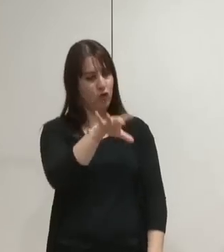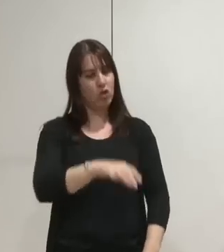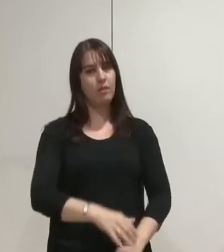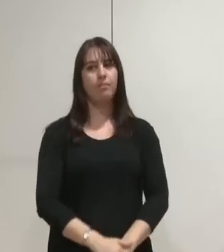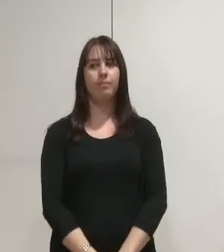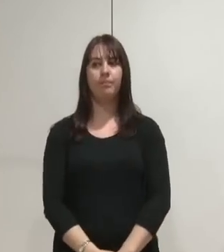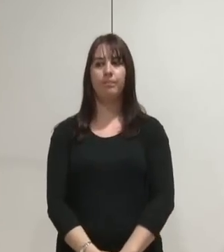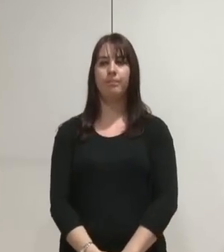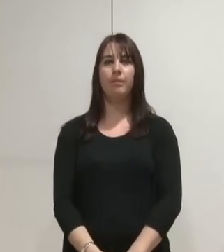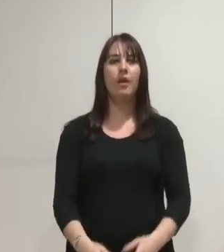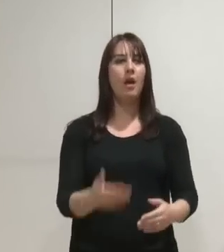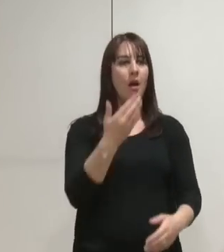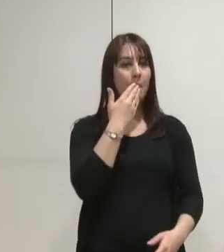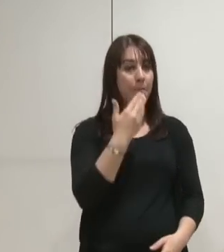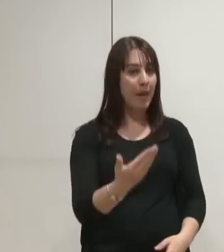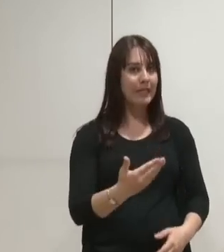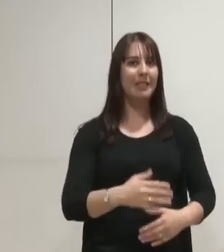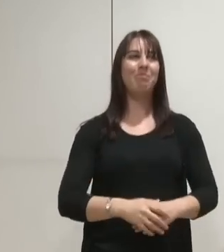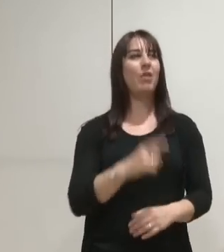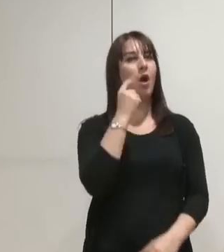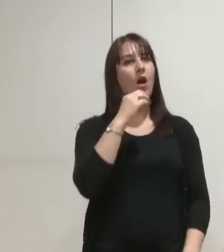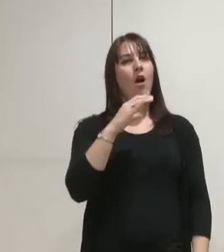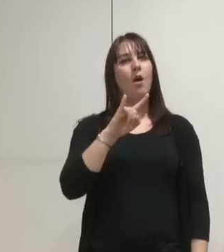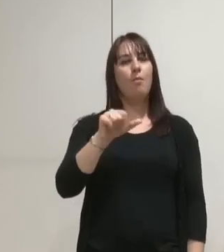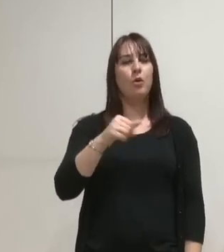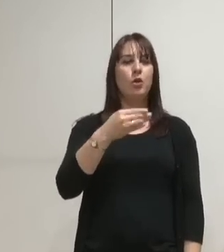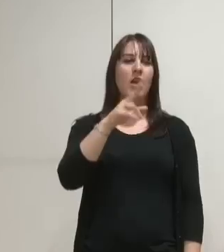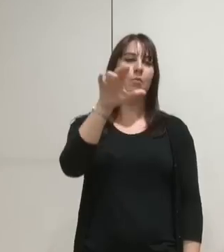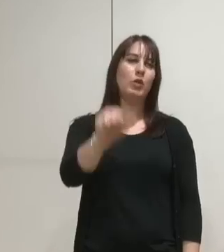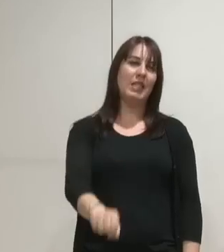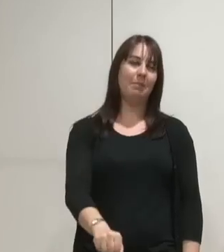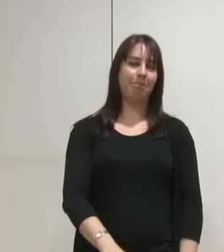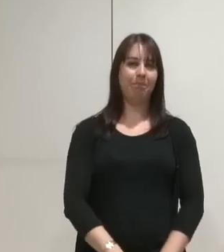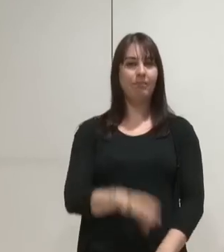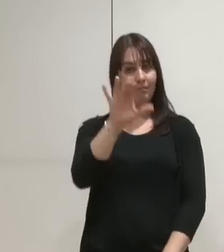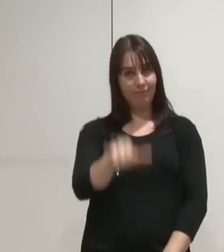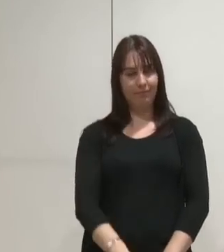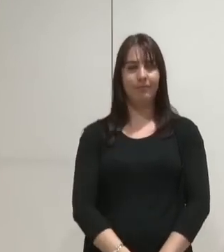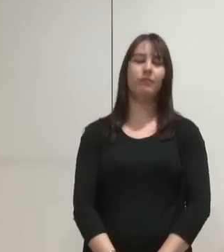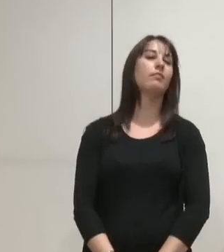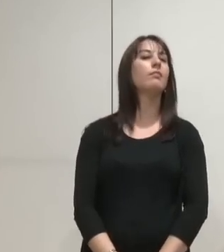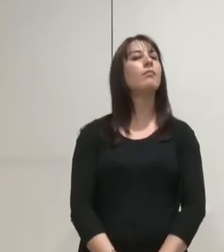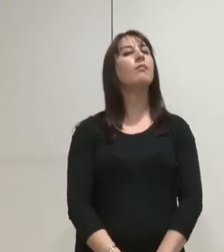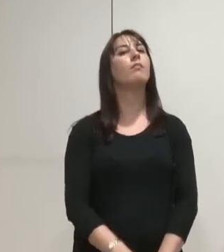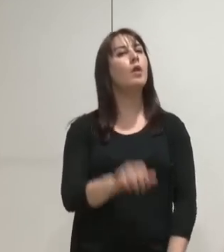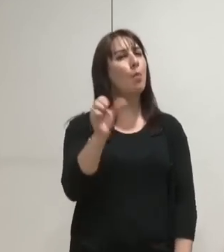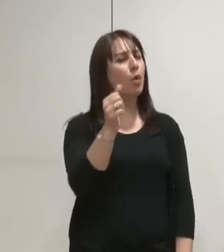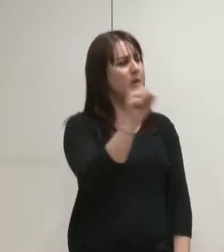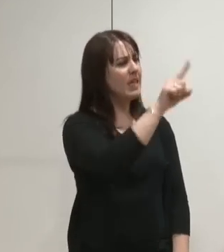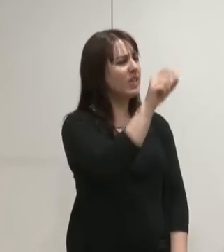l'amendement merci Monsieur chamussi oui d'abord une question de